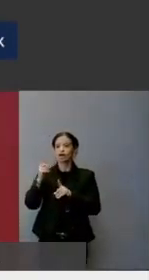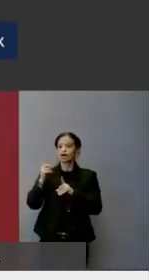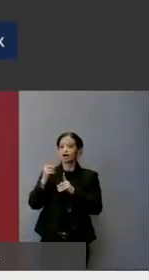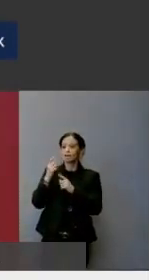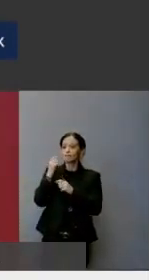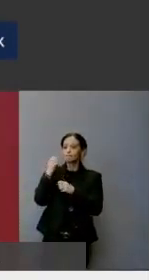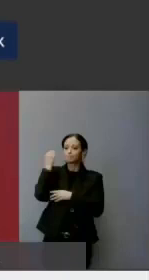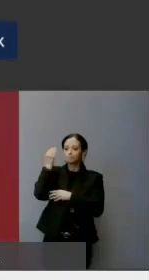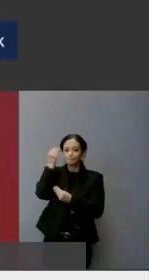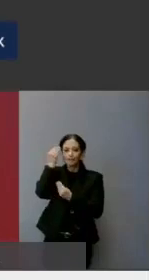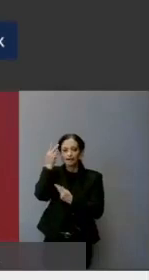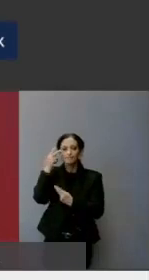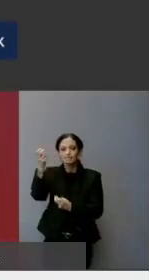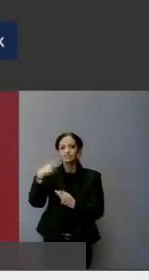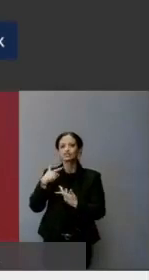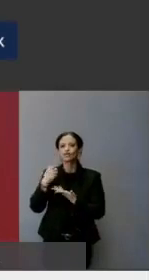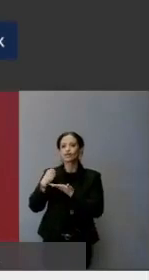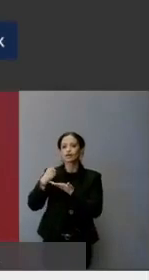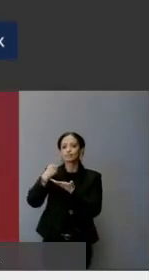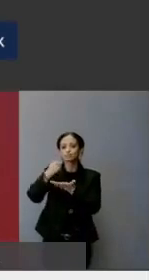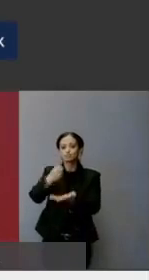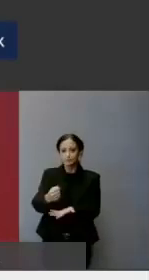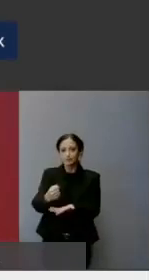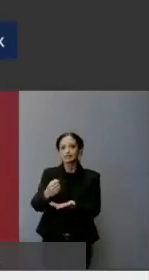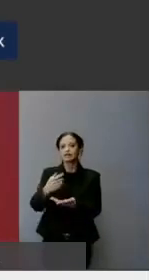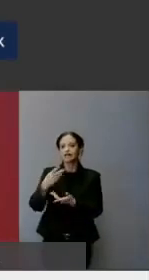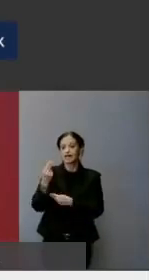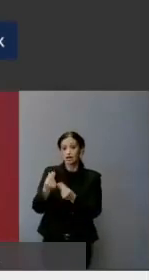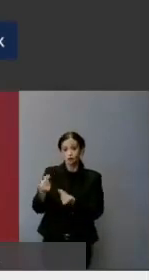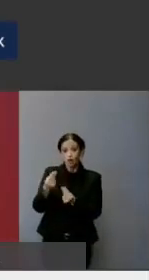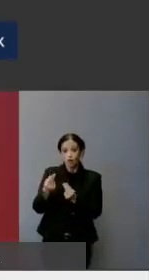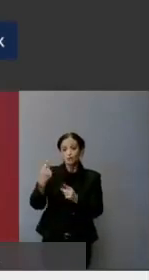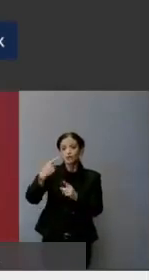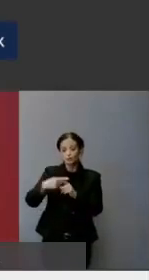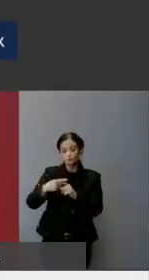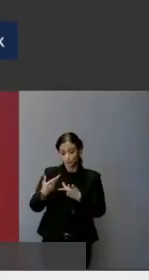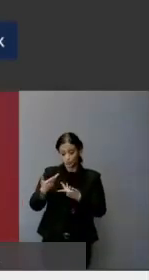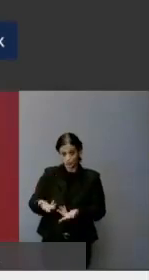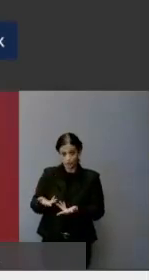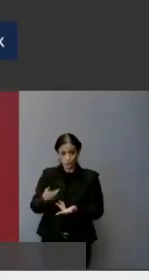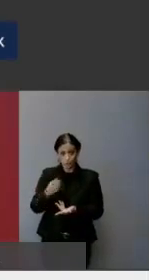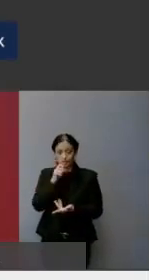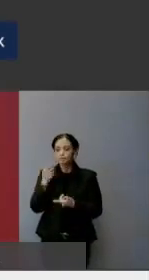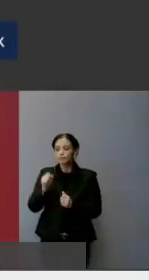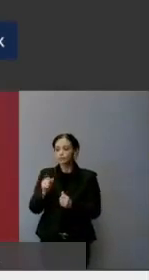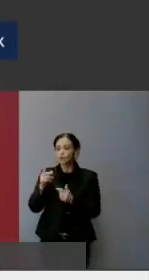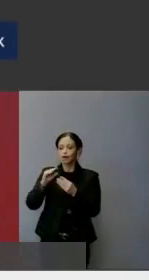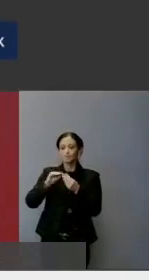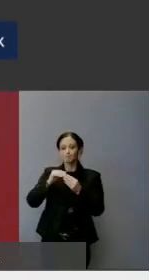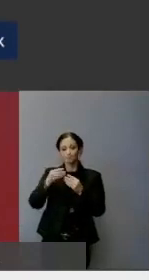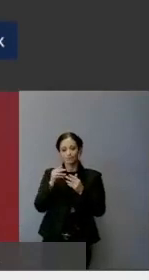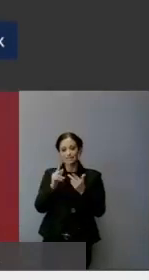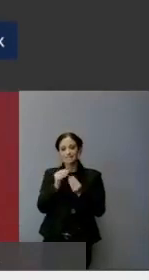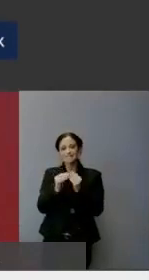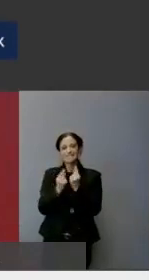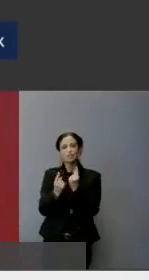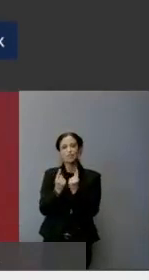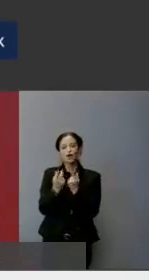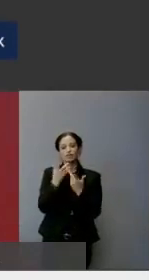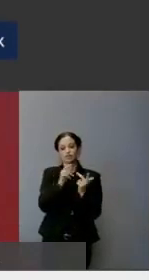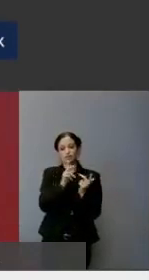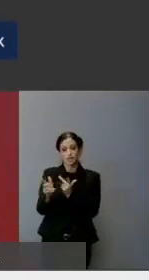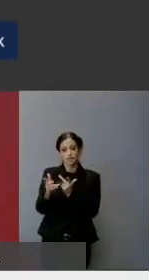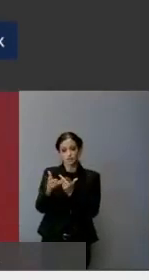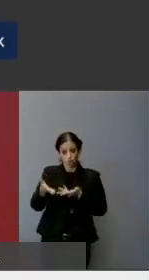investimento economico sulle infrastrutture presenti atto a migliorare le condizioni di trasporto considerato che ad esempio la funicolare zecca